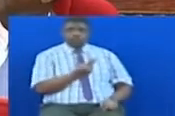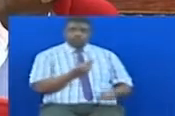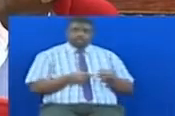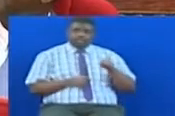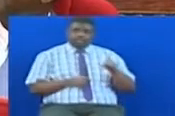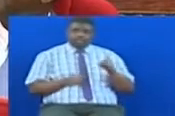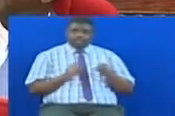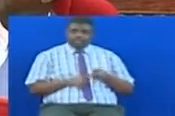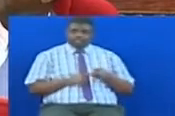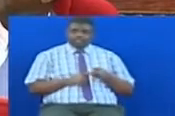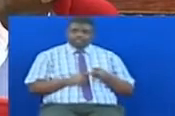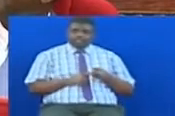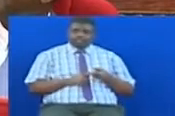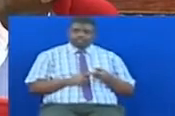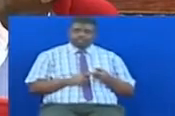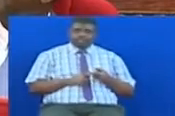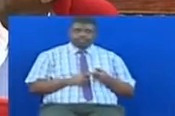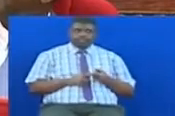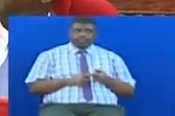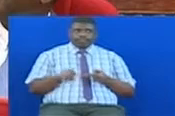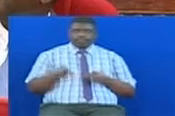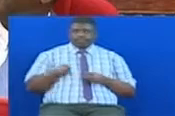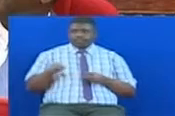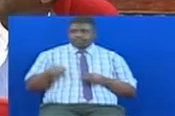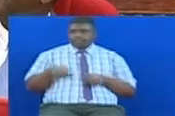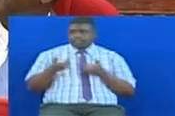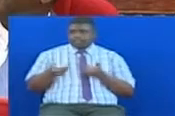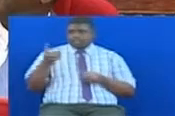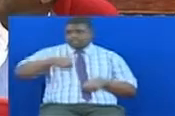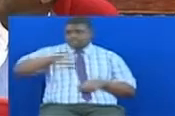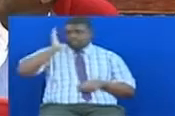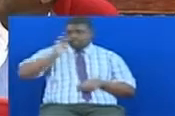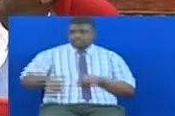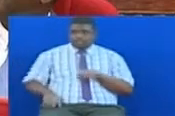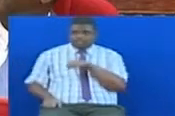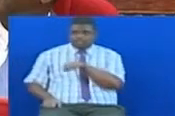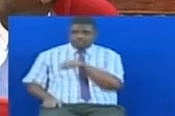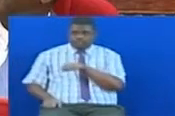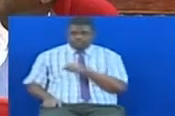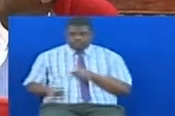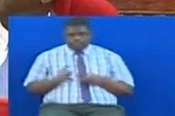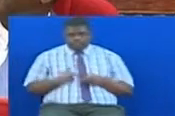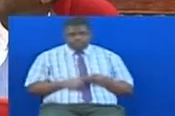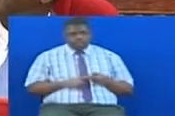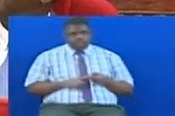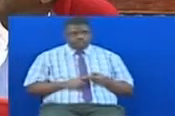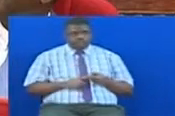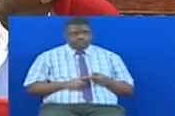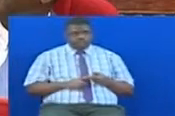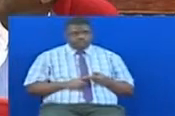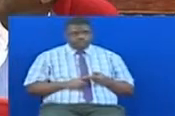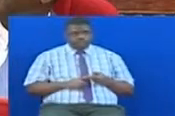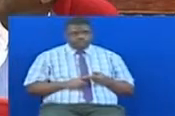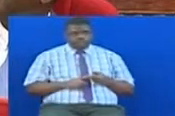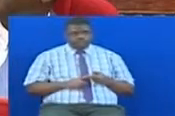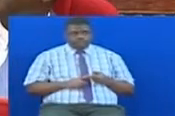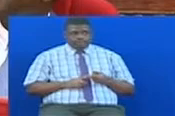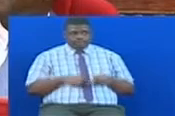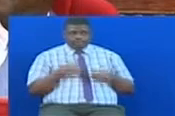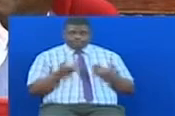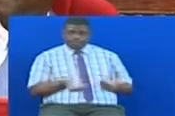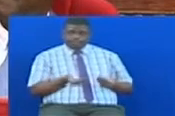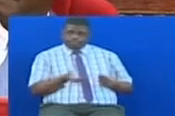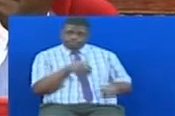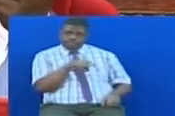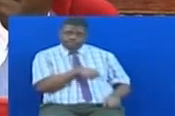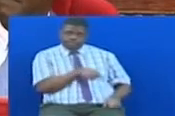kufika milioni 100, Mheshimiwa Naibu Speaker. Kwa hiyo serikali itakuwa ndio mnufaika mkubwa zaidi kuliko sasa hivi.